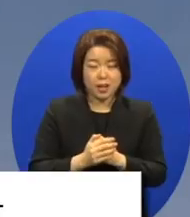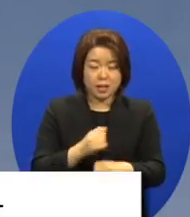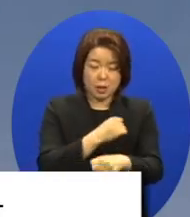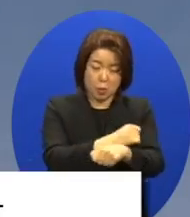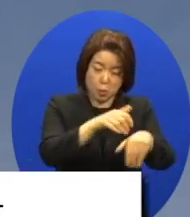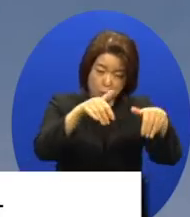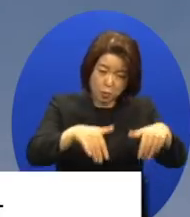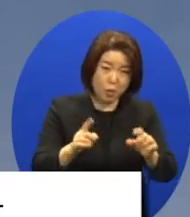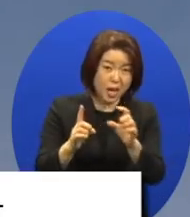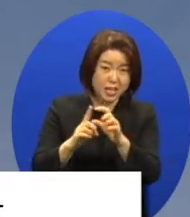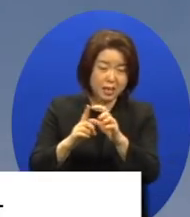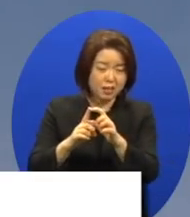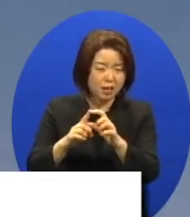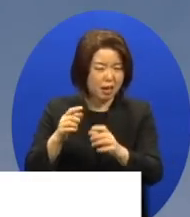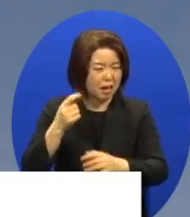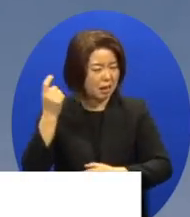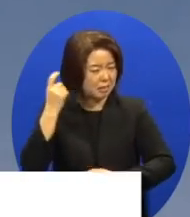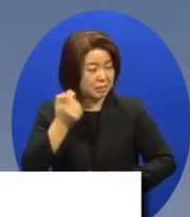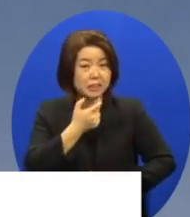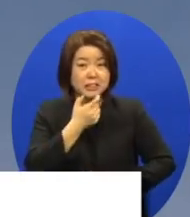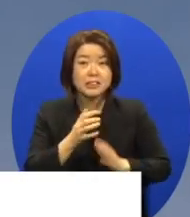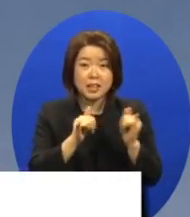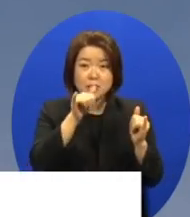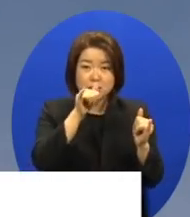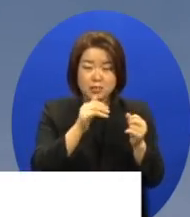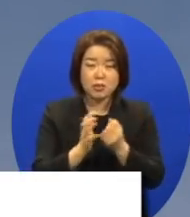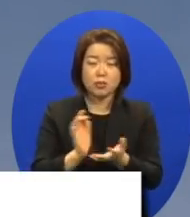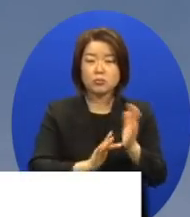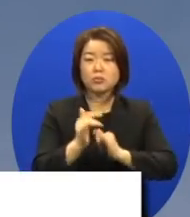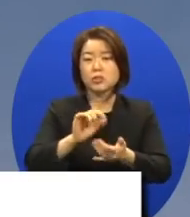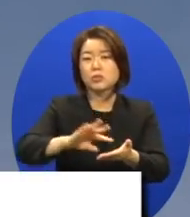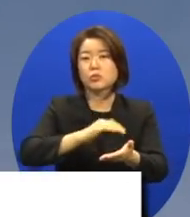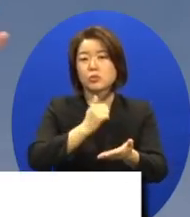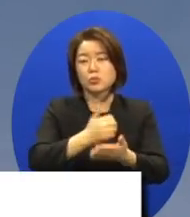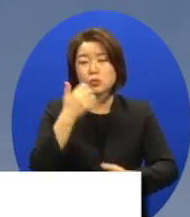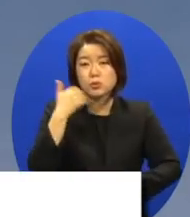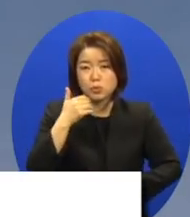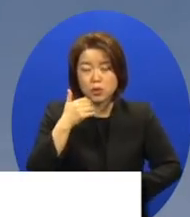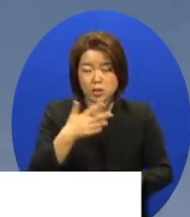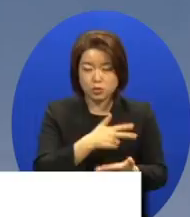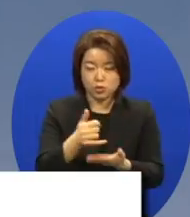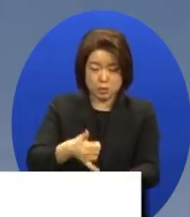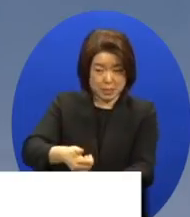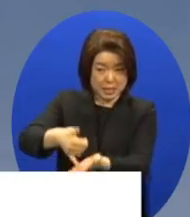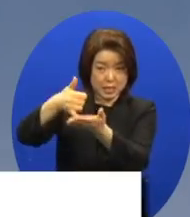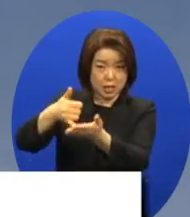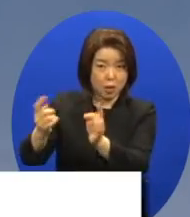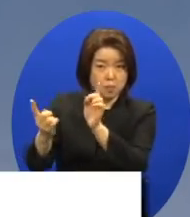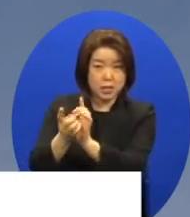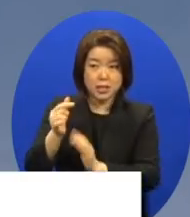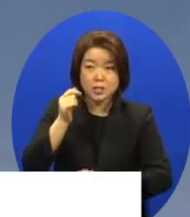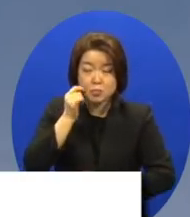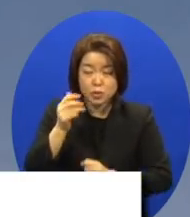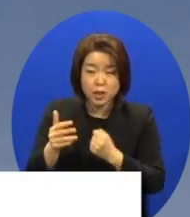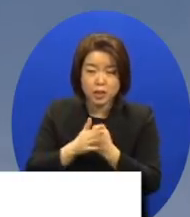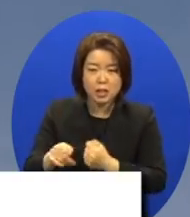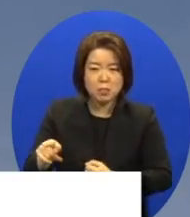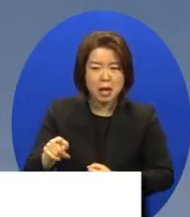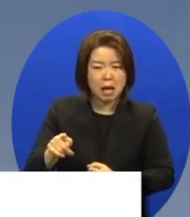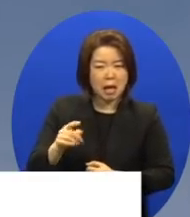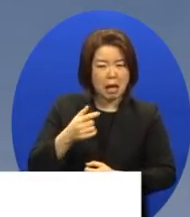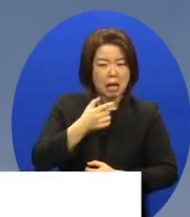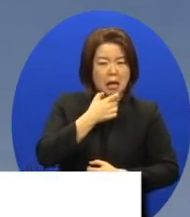거슬리는 분이 있으실 겁니다 예수 그리스도가 누군지 주님을 인격적으로 만나지 못했으니 까 그런 느낌을 가지는